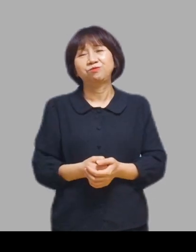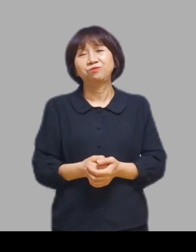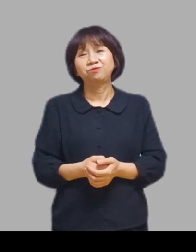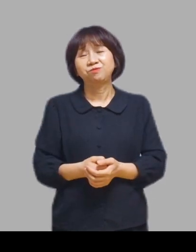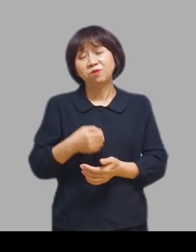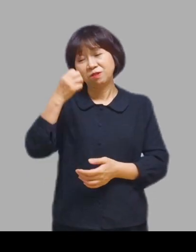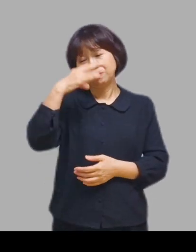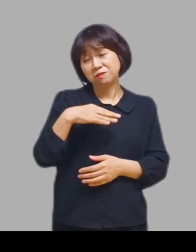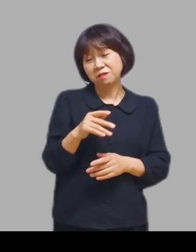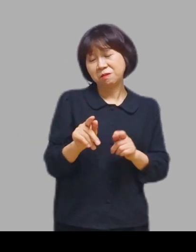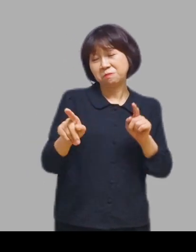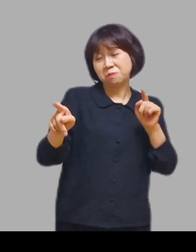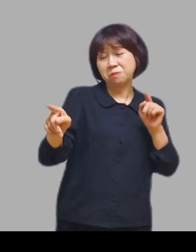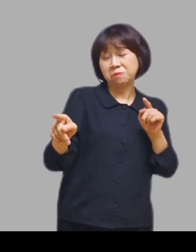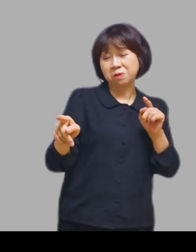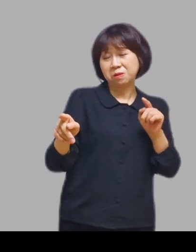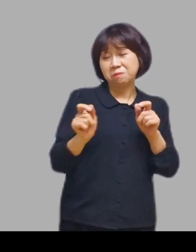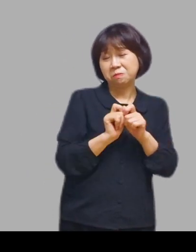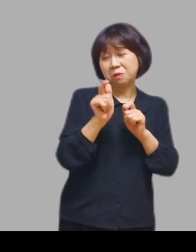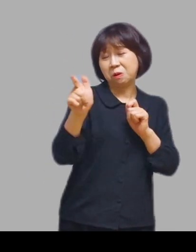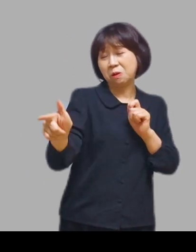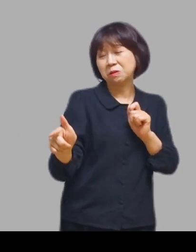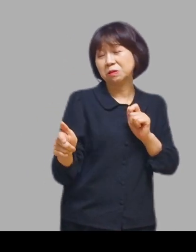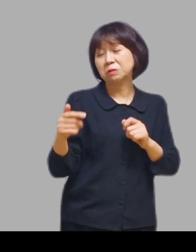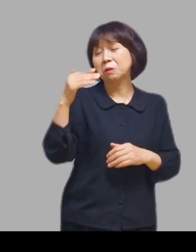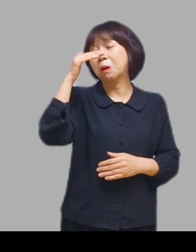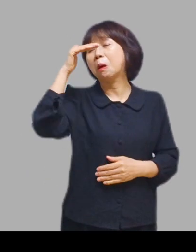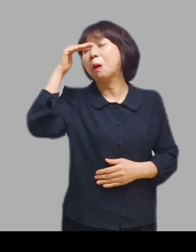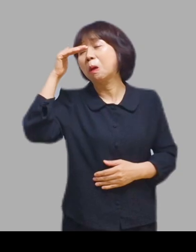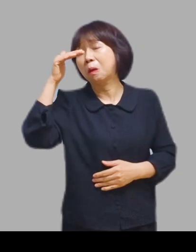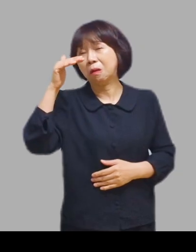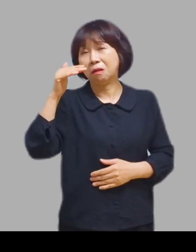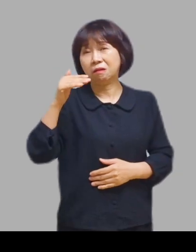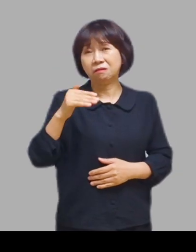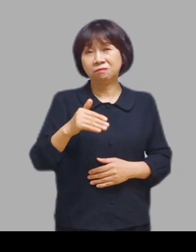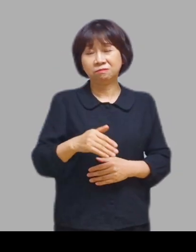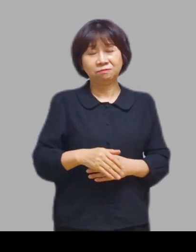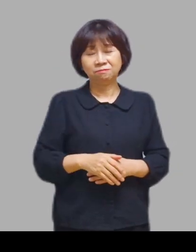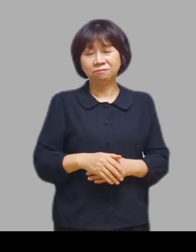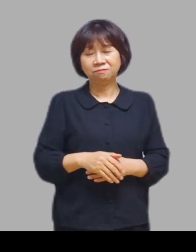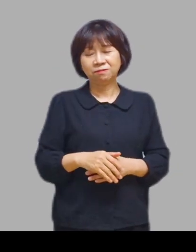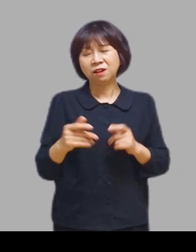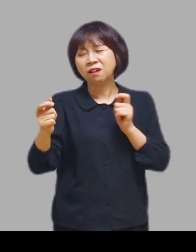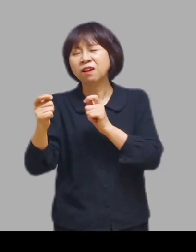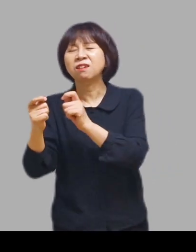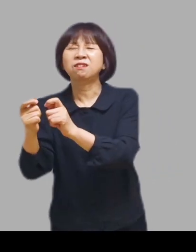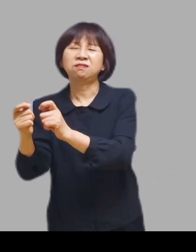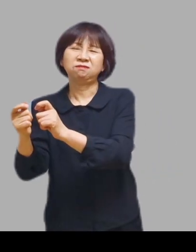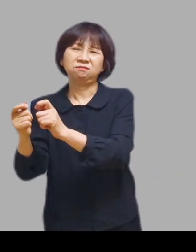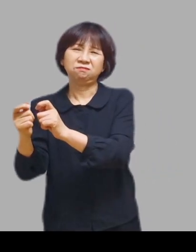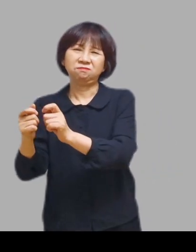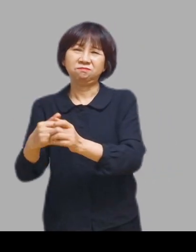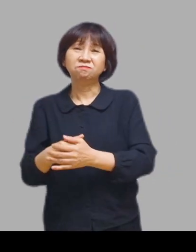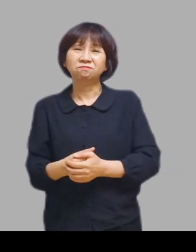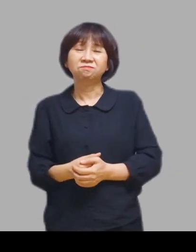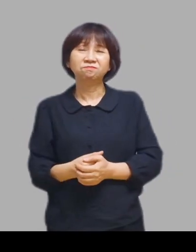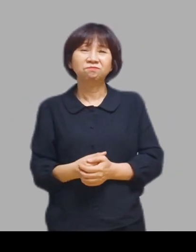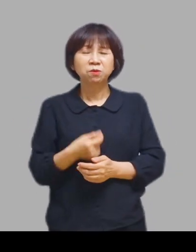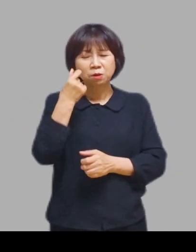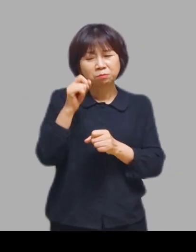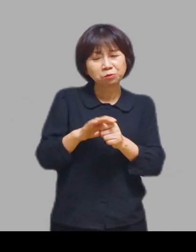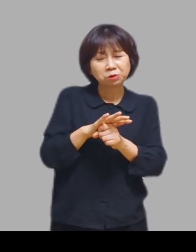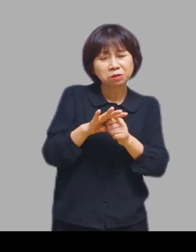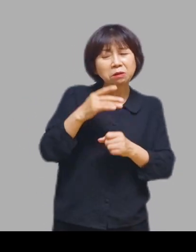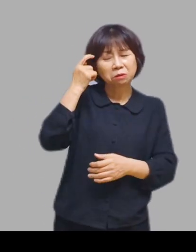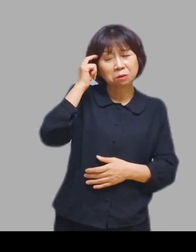왜냐하면 많은 사람들은 상처 입은 사람을 멀리서 바라보기는 해요. 하지만 가까이는 가지 않습니다. 제사장도 그